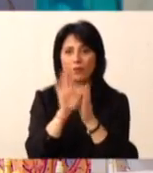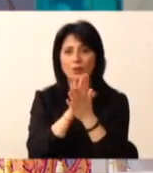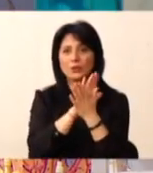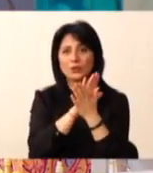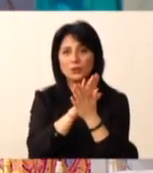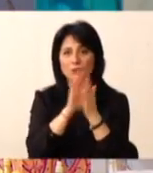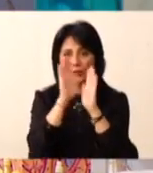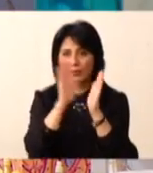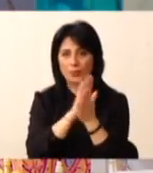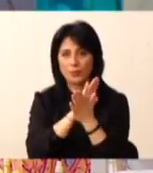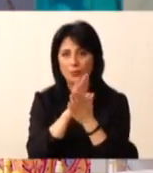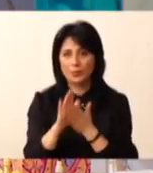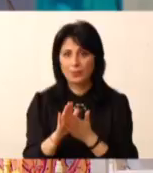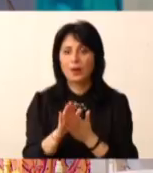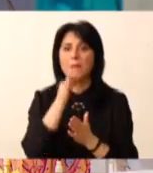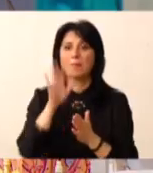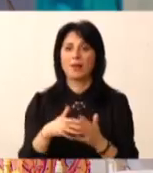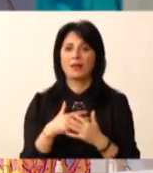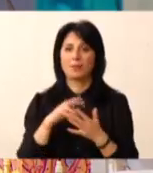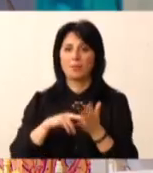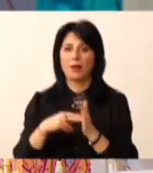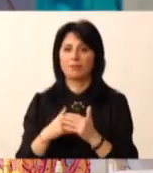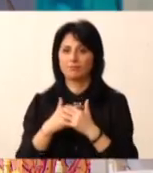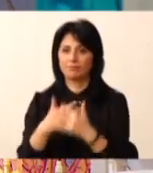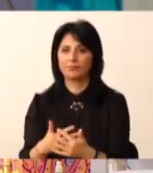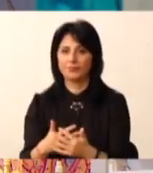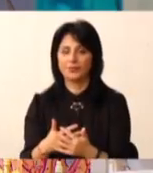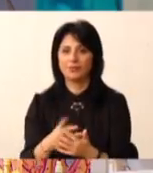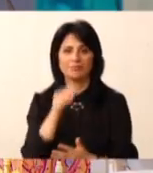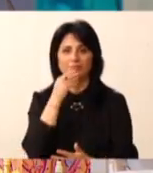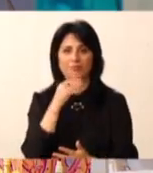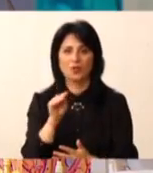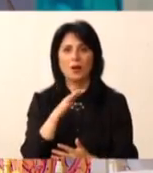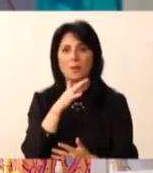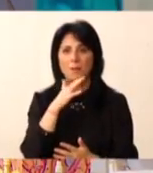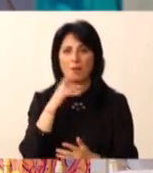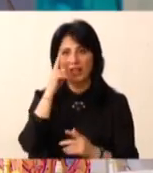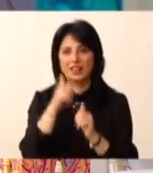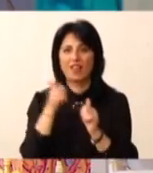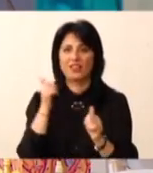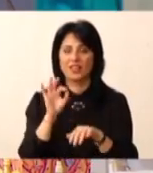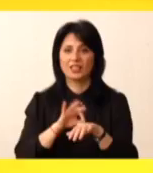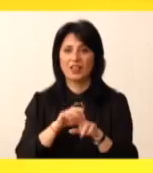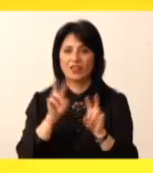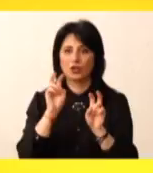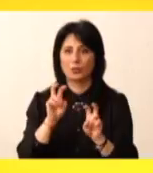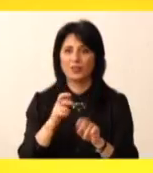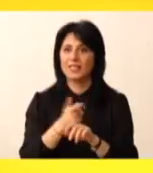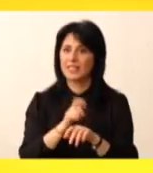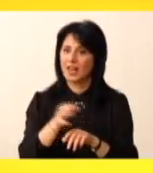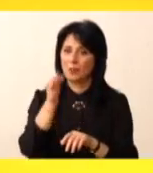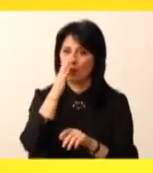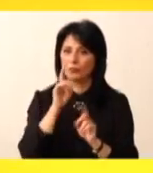აღმოჩნდება, აწესრიგებენ ამ პრობლემას და მხოლოდ შემდეგ გეგმავენ ორსულობა. შესაბამისად, ბევრი რამე თავიდან აცილებული ამ შემთხვევაში. ჩვენ ძალიან მოგწონს